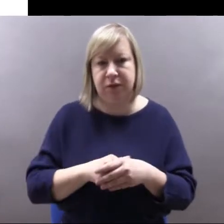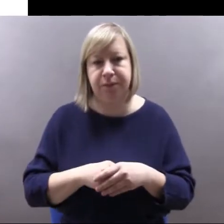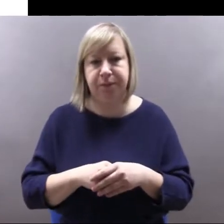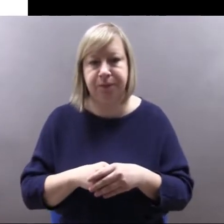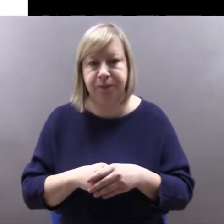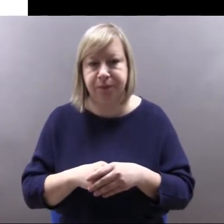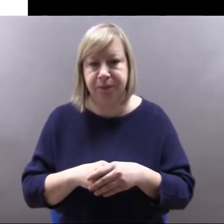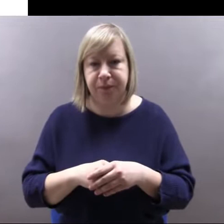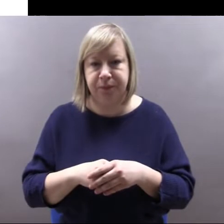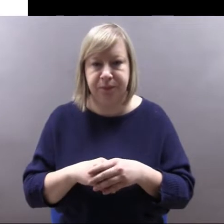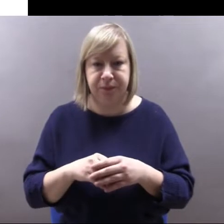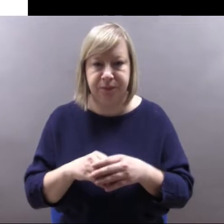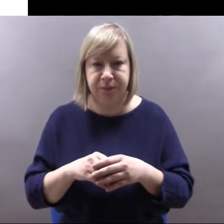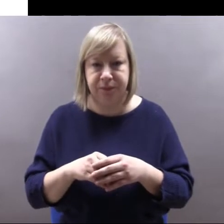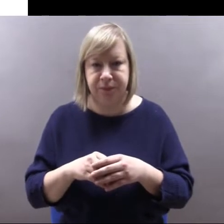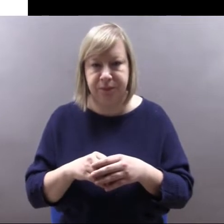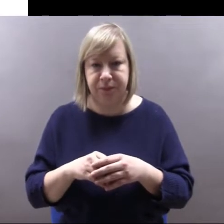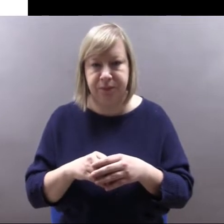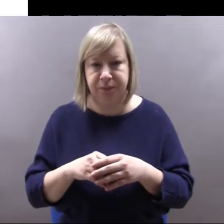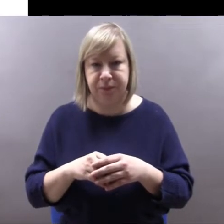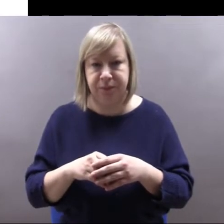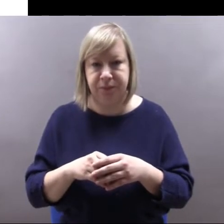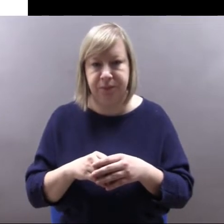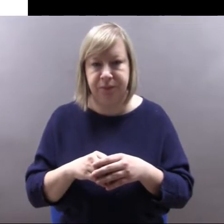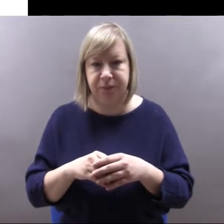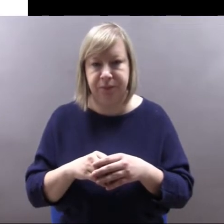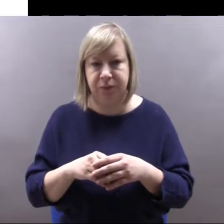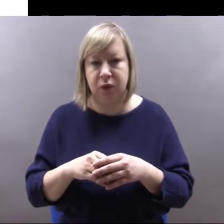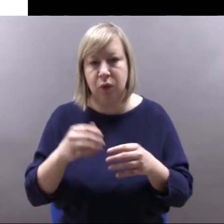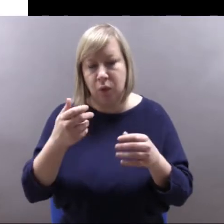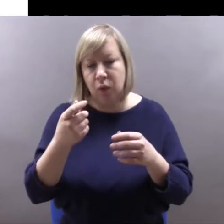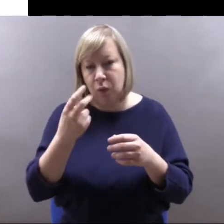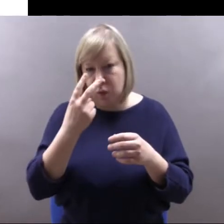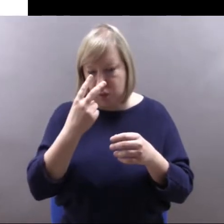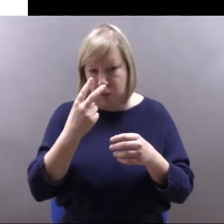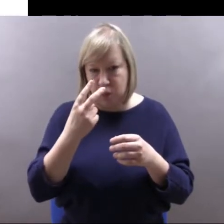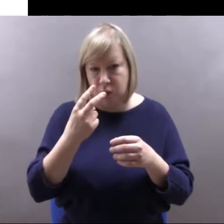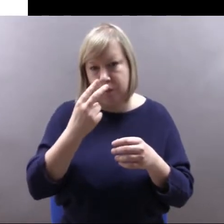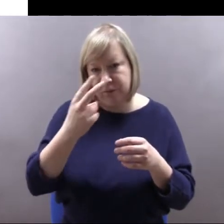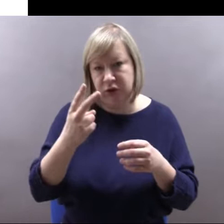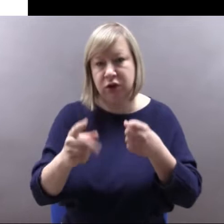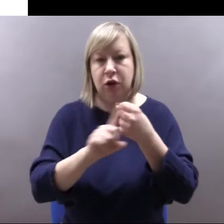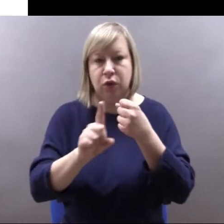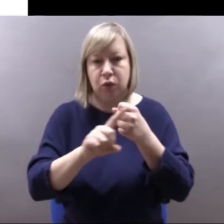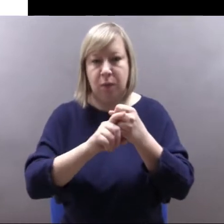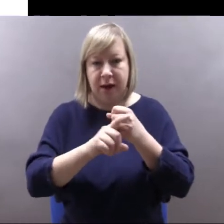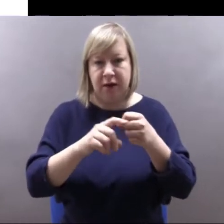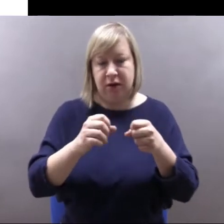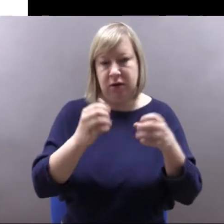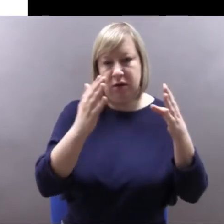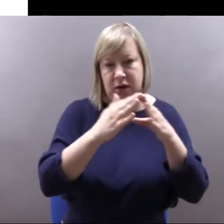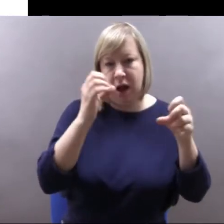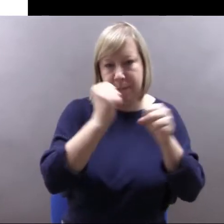wejścia. I jak Państwo widzicie, jest mnóstwo piktogramów pod tytułem jeden próg, albo